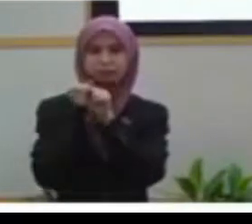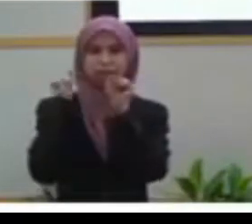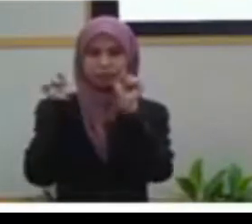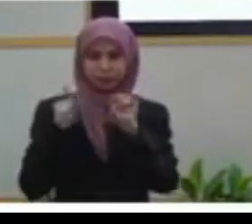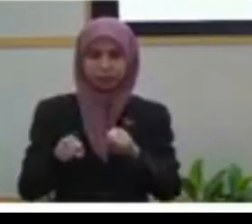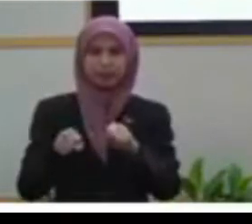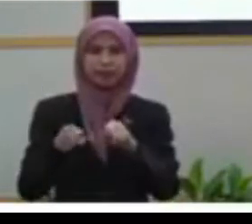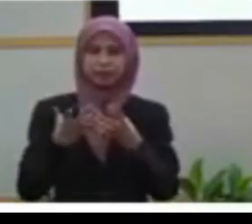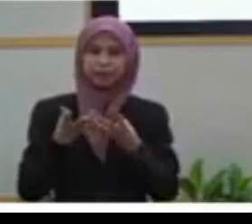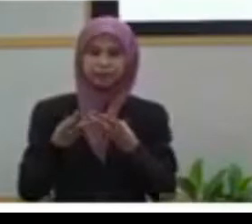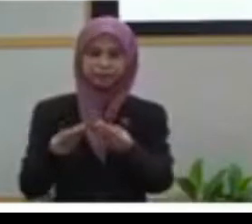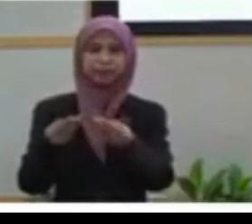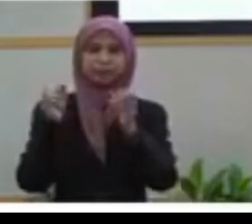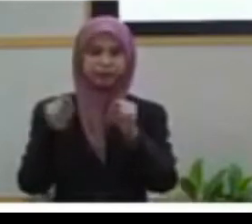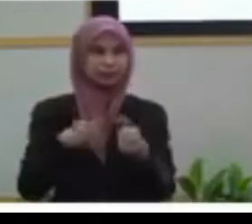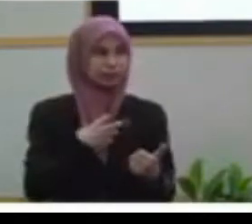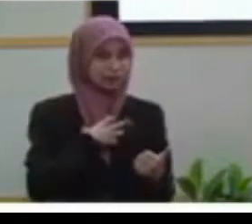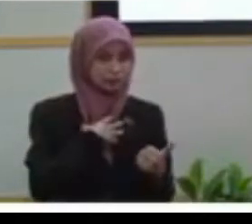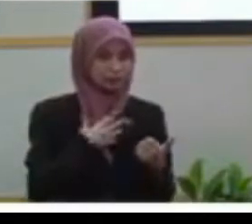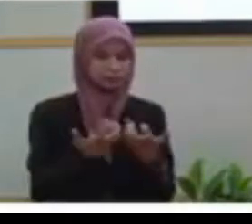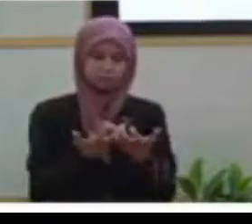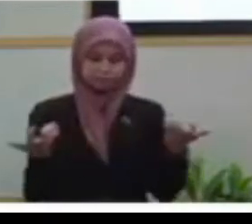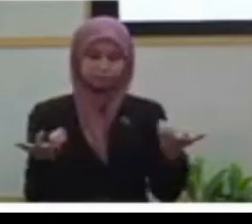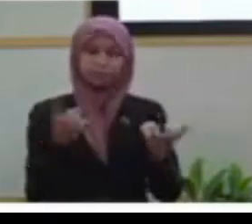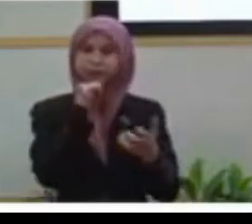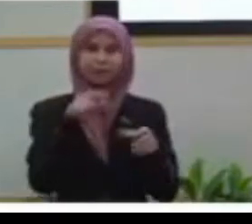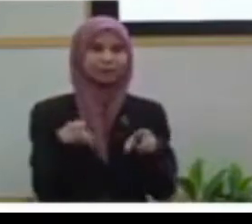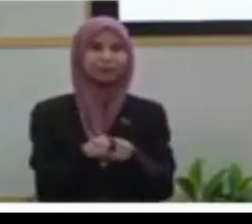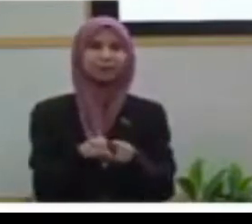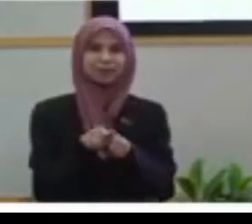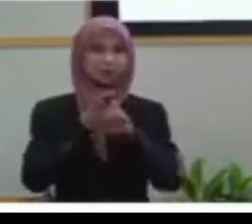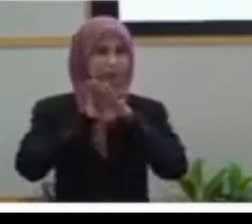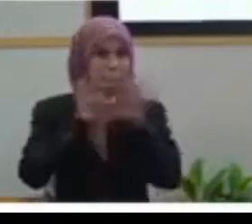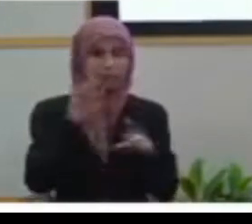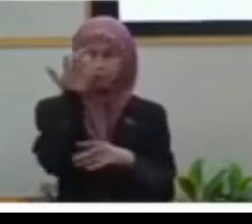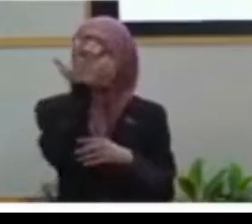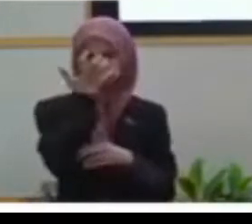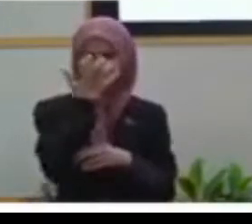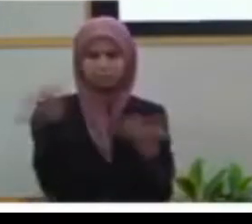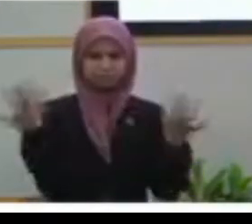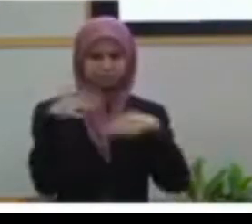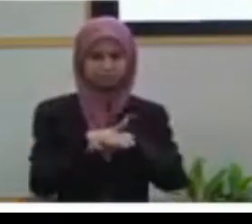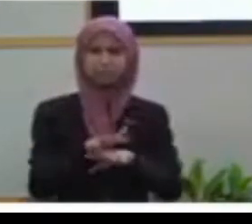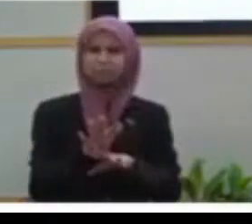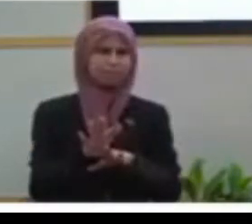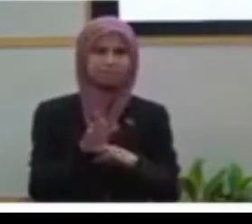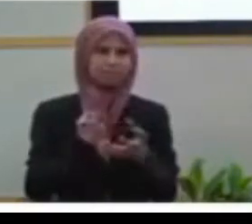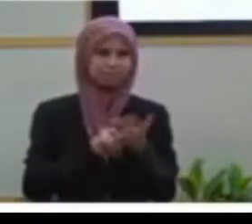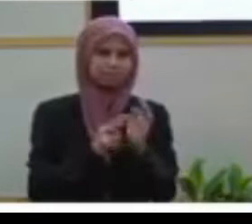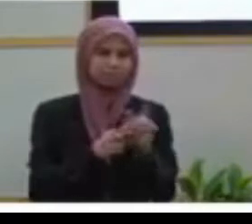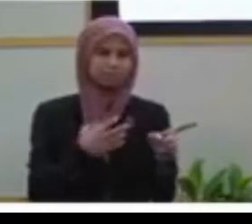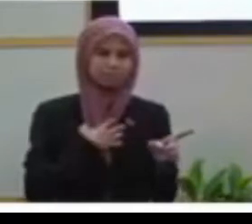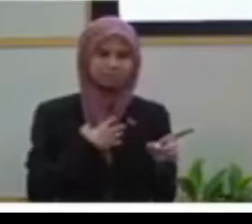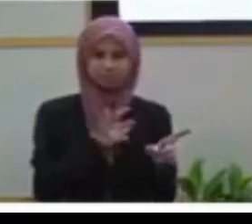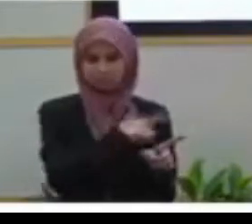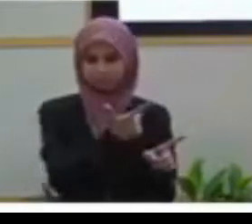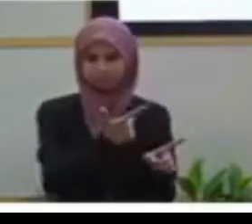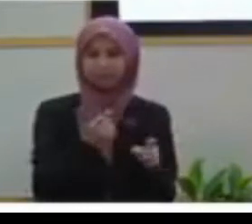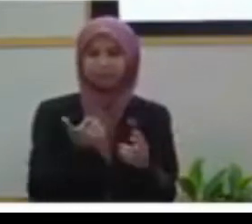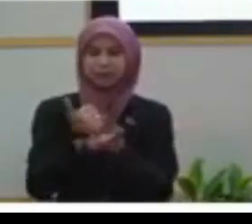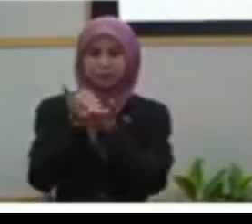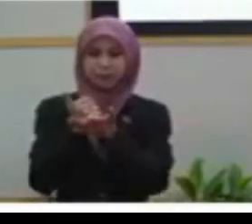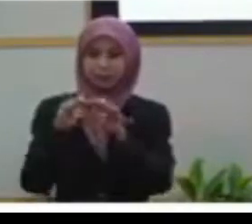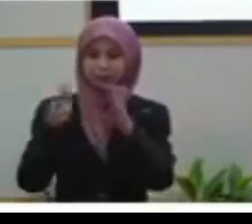permohonannya tersebut. Aduan adalah aduan. Oleh itu jangan campur aduk helpdesk dengan aduan. Satu